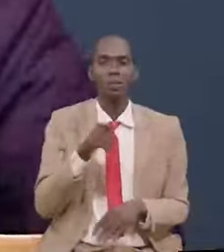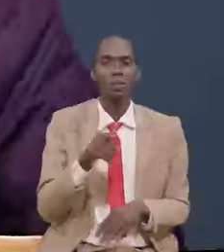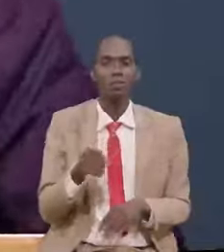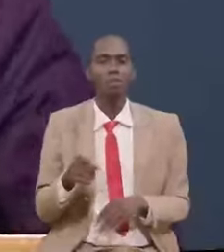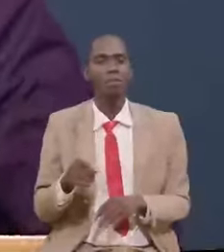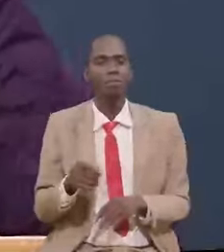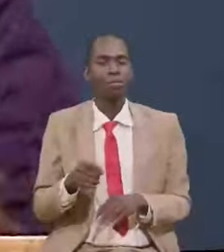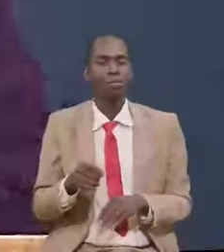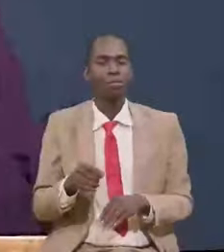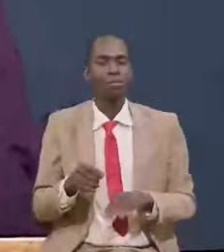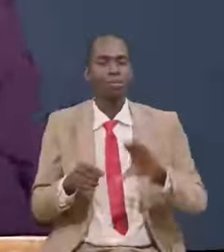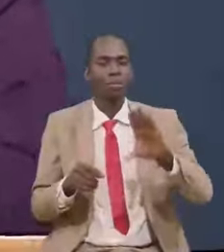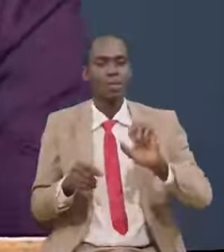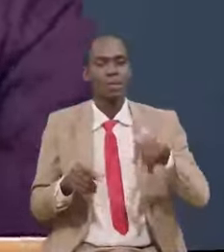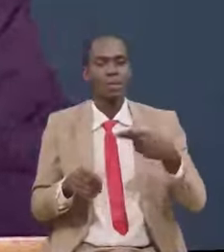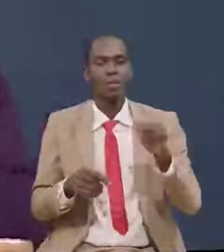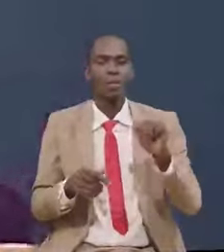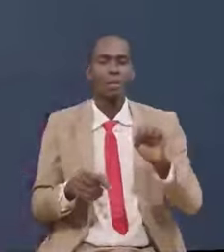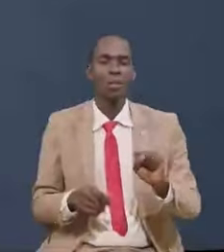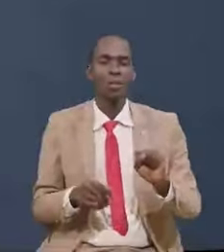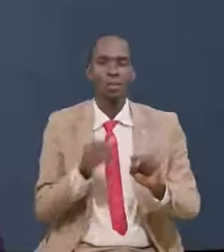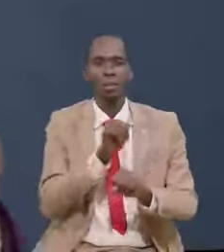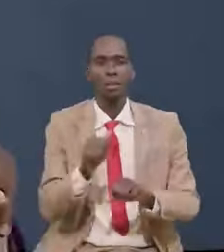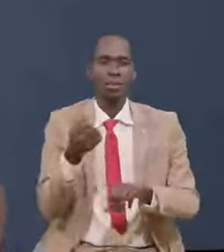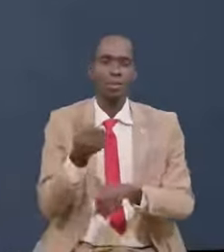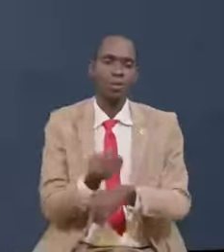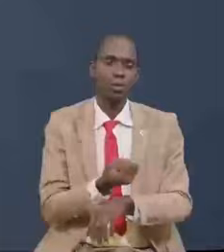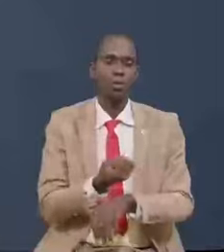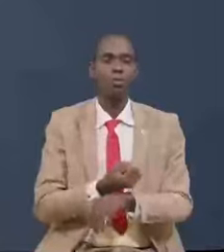Et il a appelé Céphas, ce qui signifie Pierre.